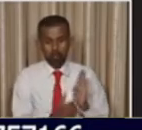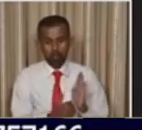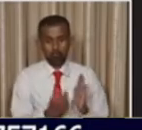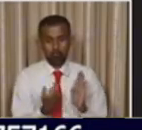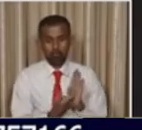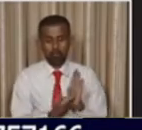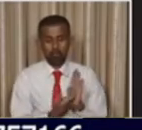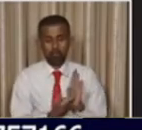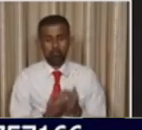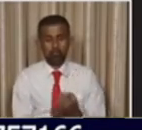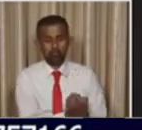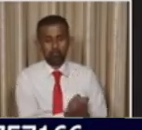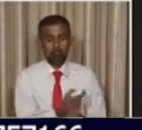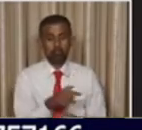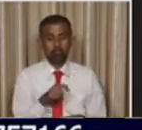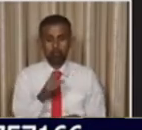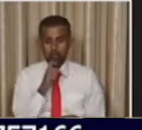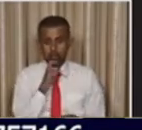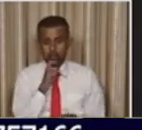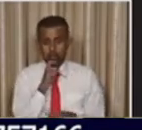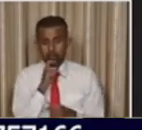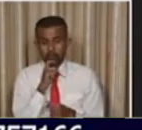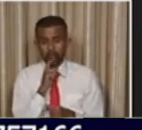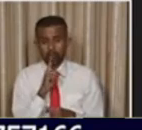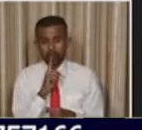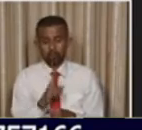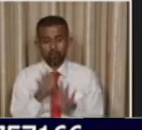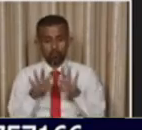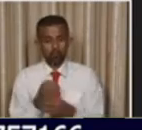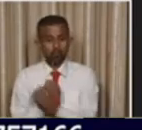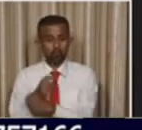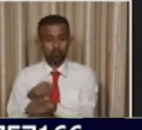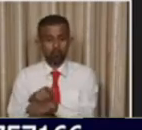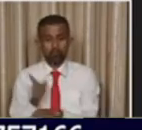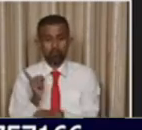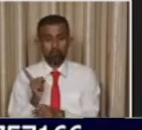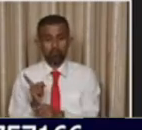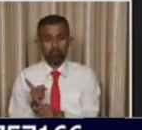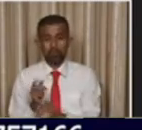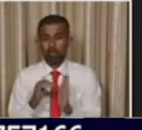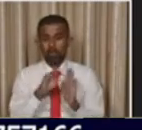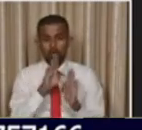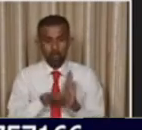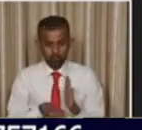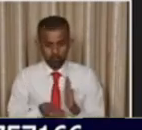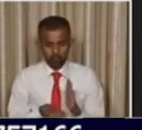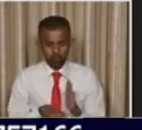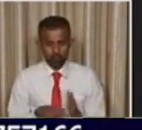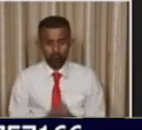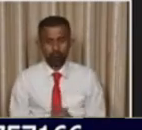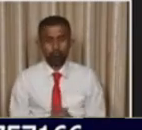භාරයේ හෝ අභියාචනයේ පවතින කාලයේ පැවති සිටි කාලය සිරදඬුවමෙන් අඩු කරන්න. ඊට අමතරව